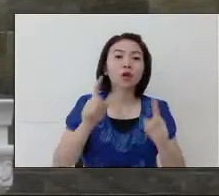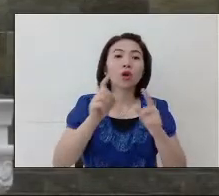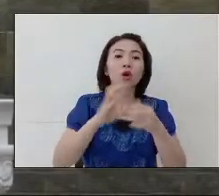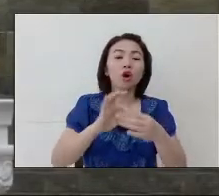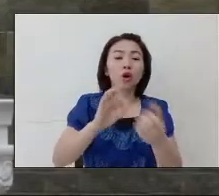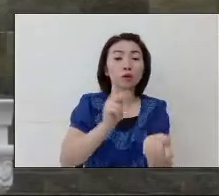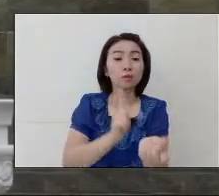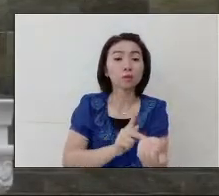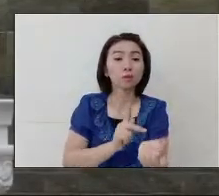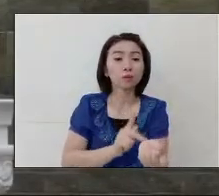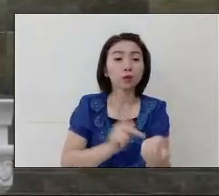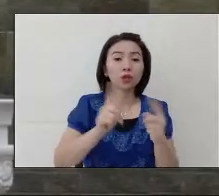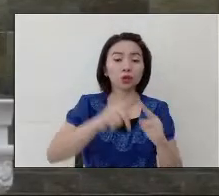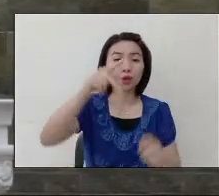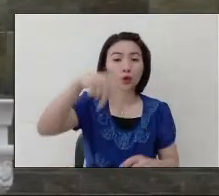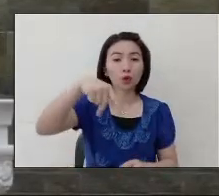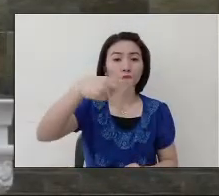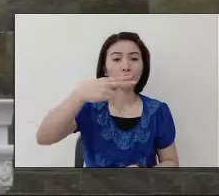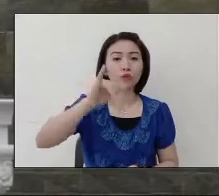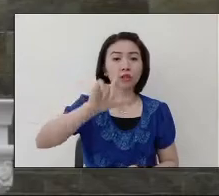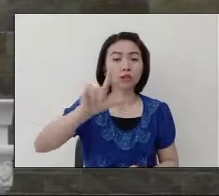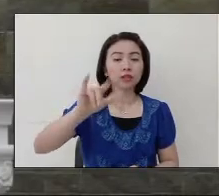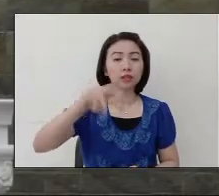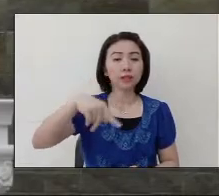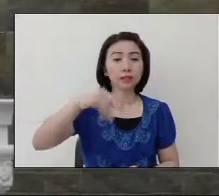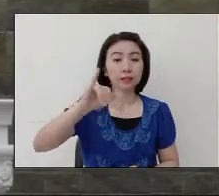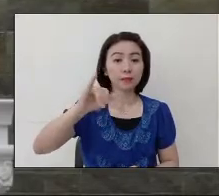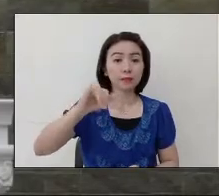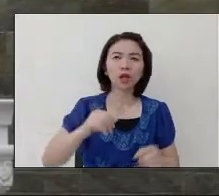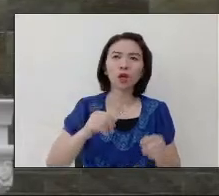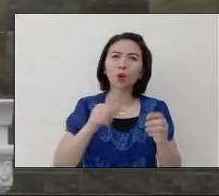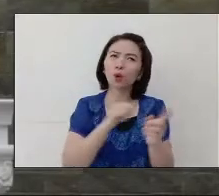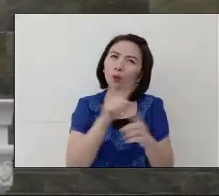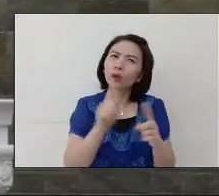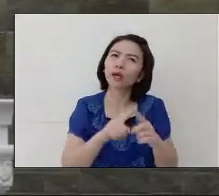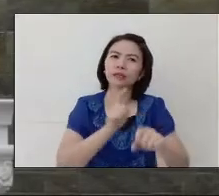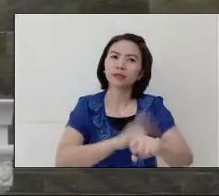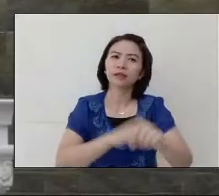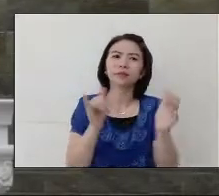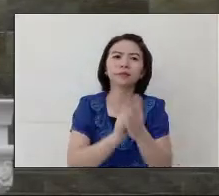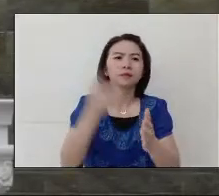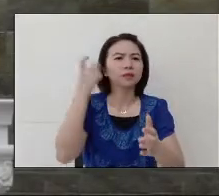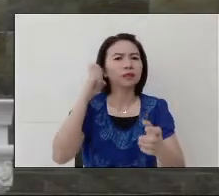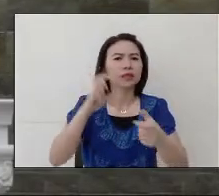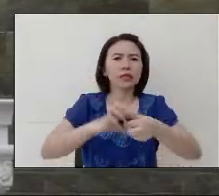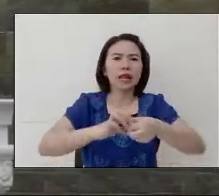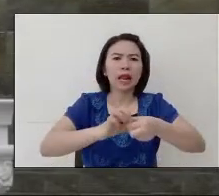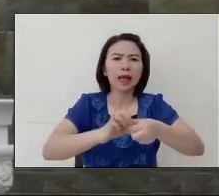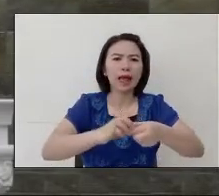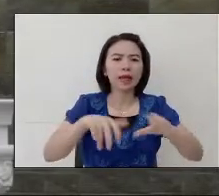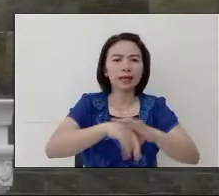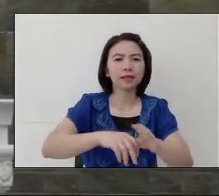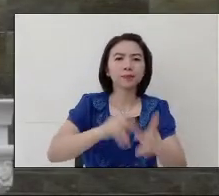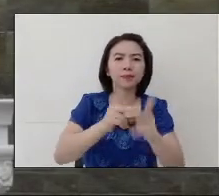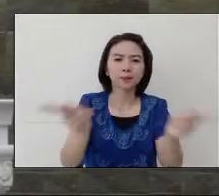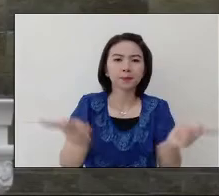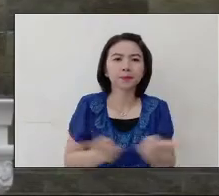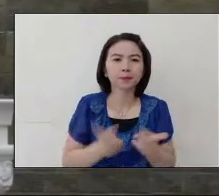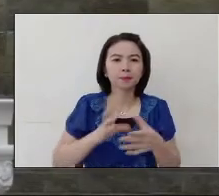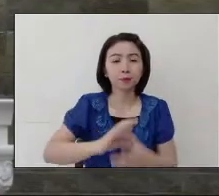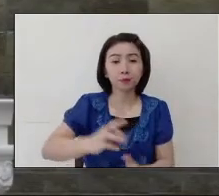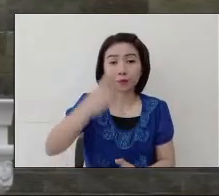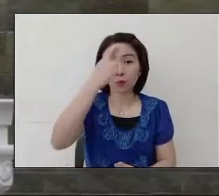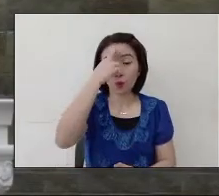siya sa Rome. Okay? And just imagine, mga kapatid, kapag ka pinag-aralan niyo ang Book of Philippians, the Book of Philippians. Is